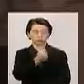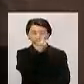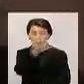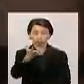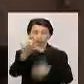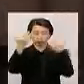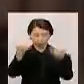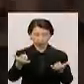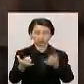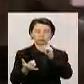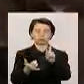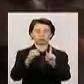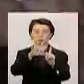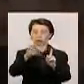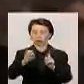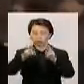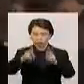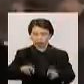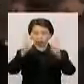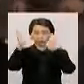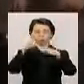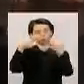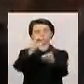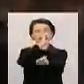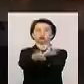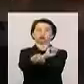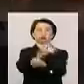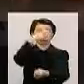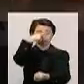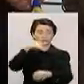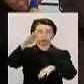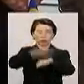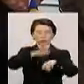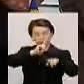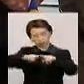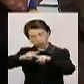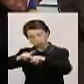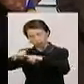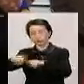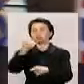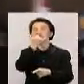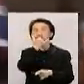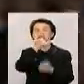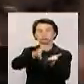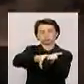setakat ini kira-kira 150 rakyat Malaysia ditahan di Thailand atas pelbagai kesalahan dadah.